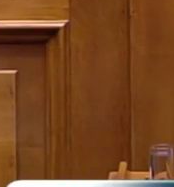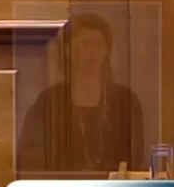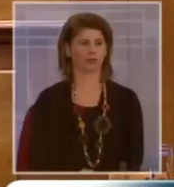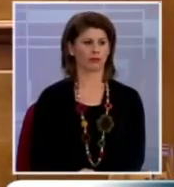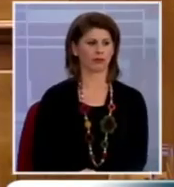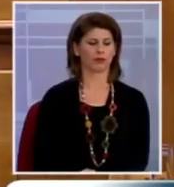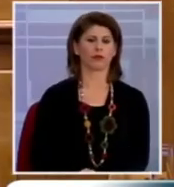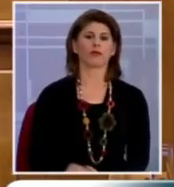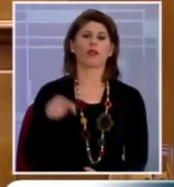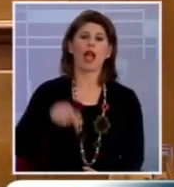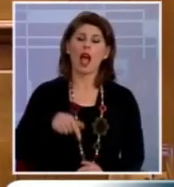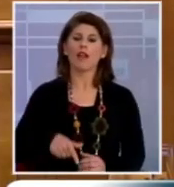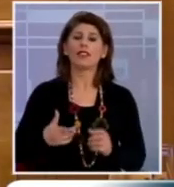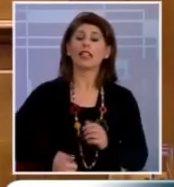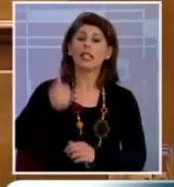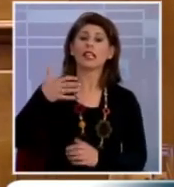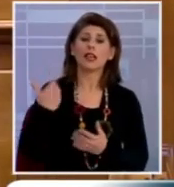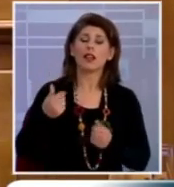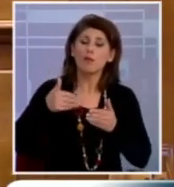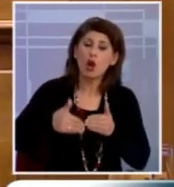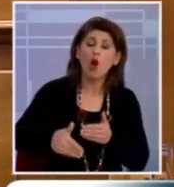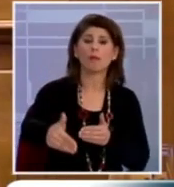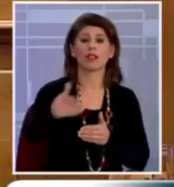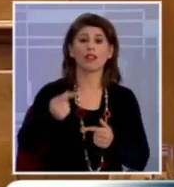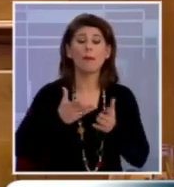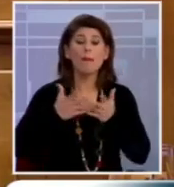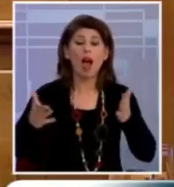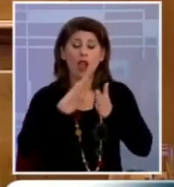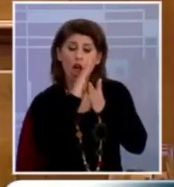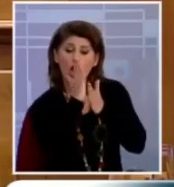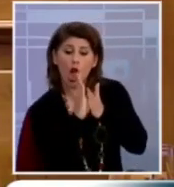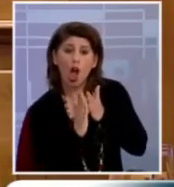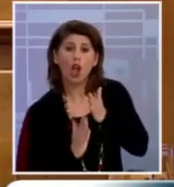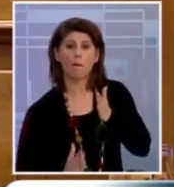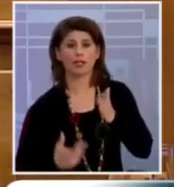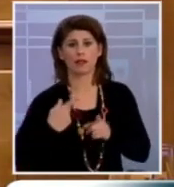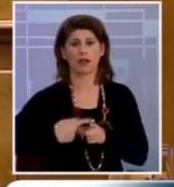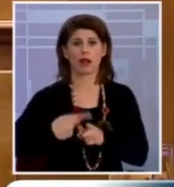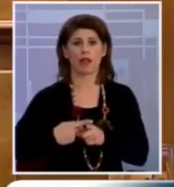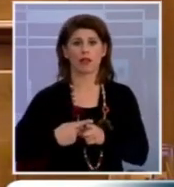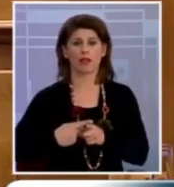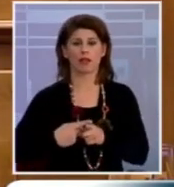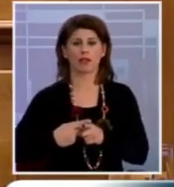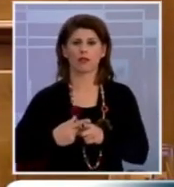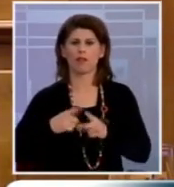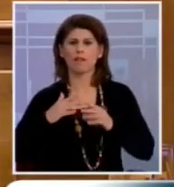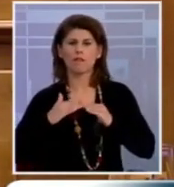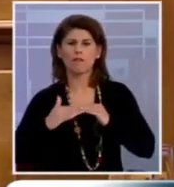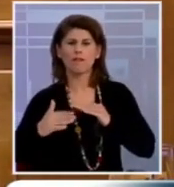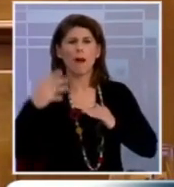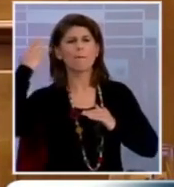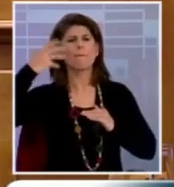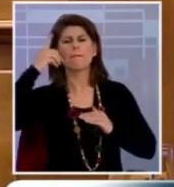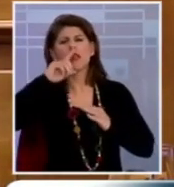Ελλάδα και στην Ευρώπη. Είναι μεγάλη αυτή η ρογμή στη χώρα μας, στην αδιατάραχτη μυθολογία